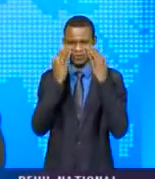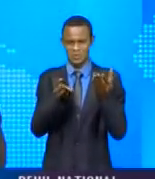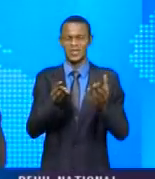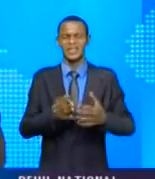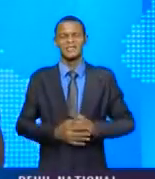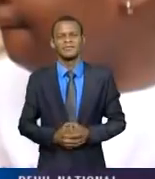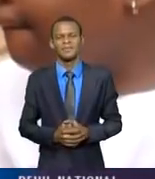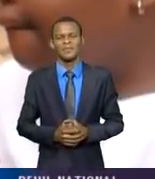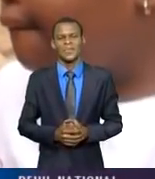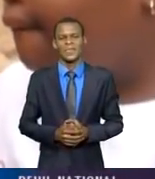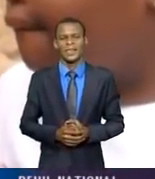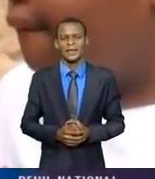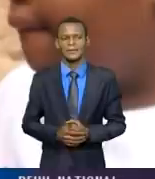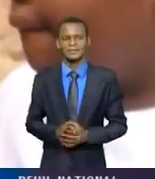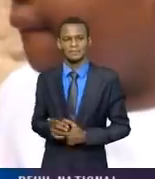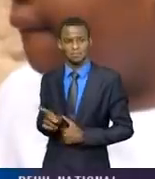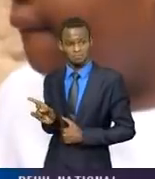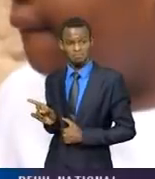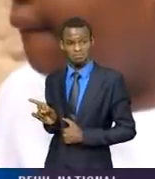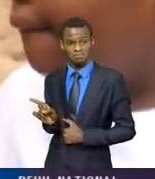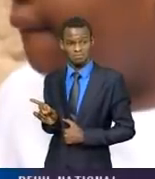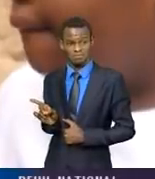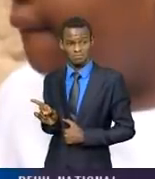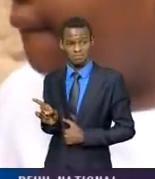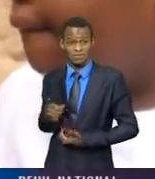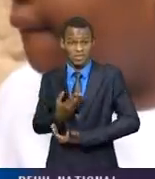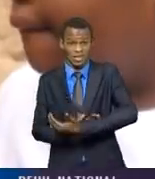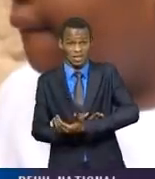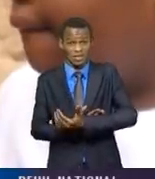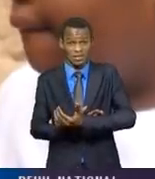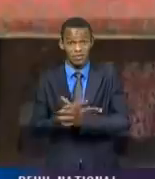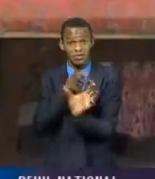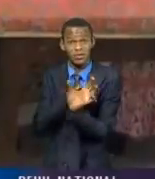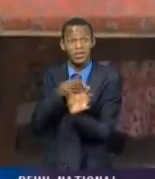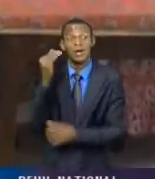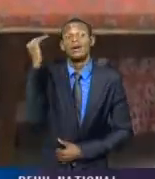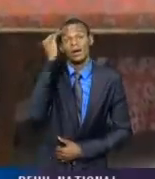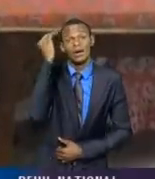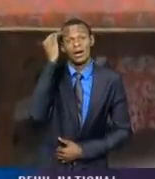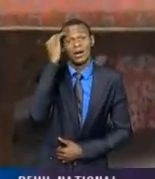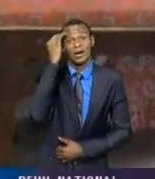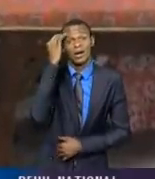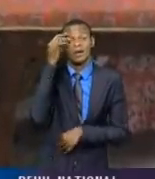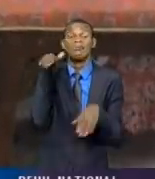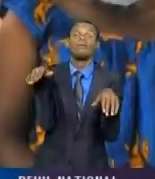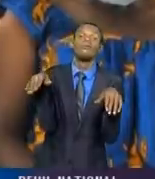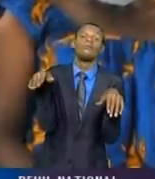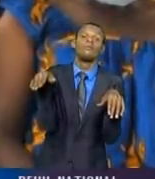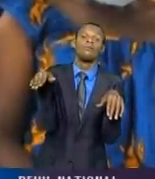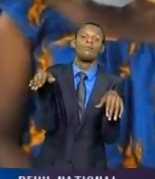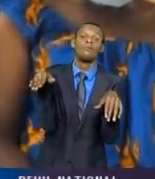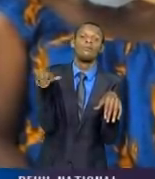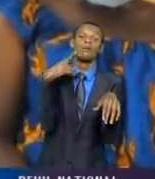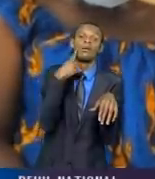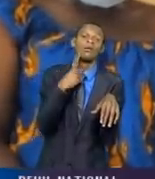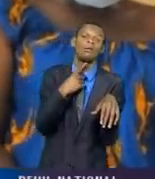l'enfant vivant avec handicap mental sont très peu scolarisées voit presque pas il restait toujours à la maison tous les jours pendant que les